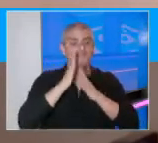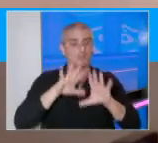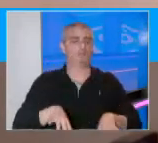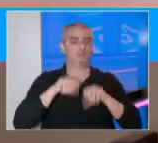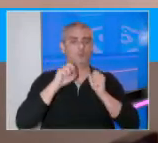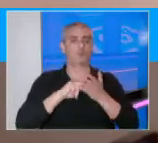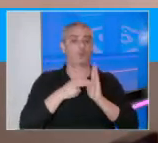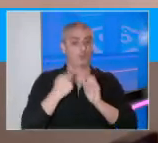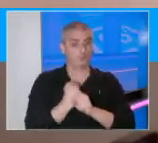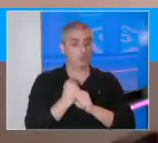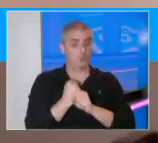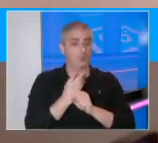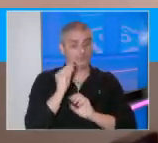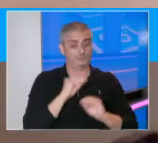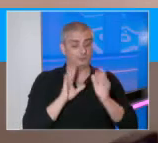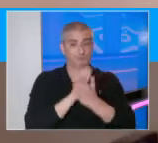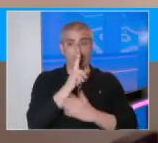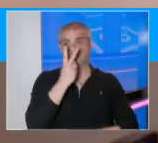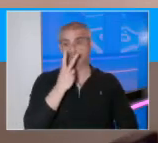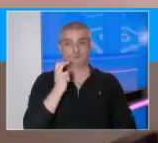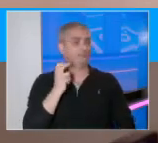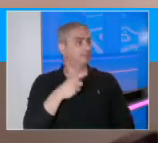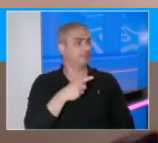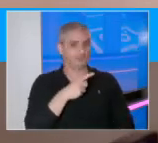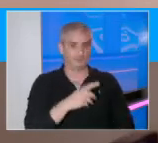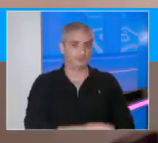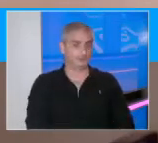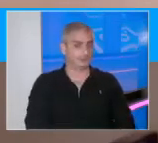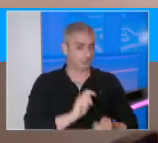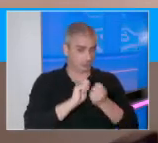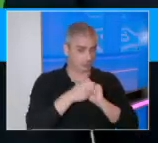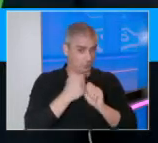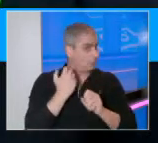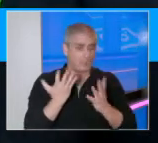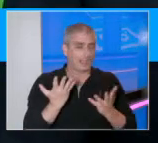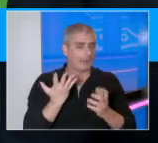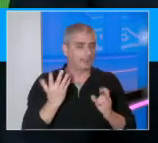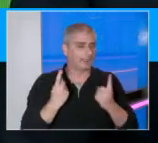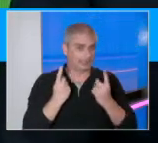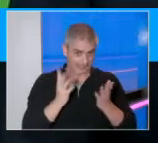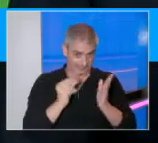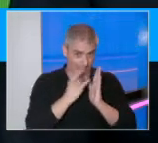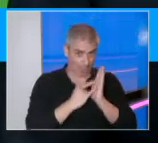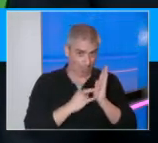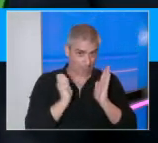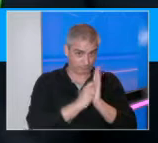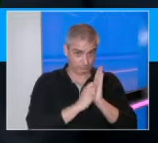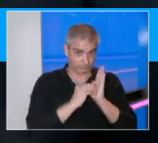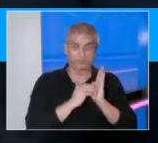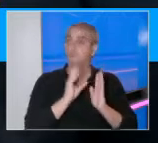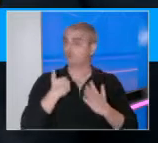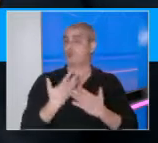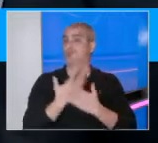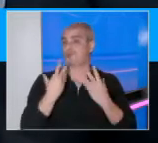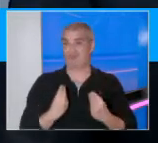אימצו תוכנית פעולה ליישום 1325. נטע, השינוי הזה יבוא מחקיקה? אז יש לנו גם חדשות